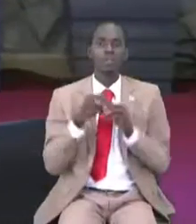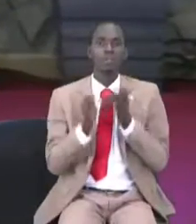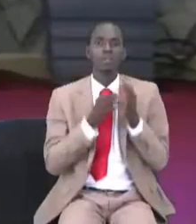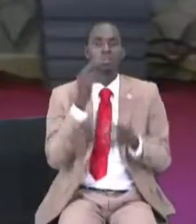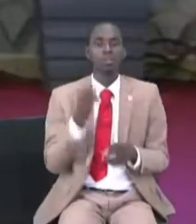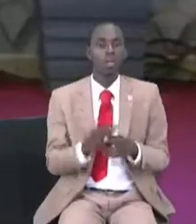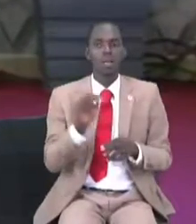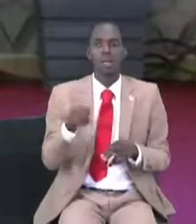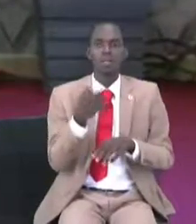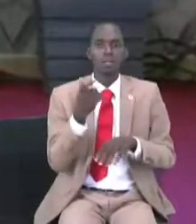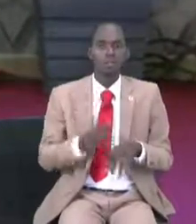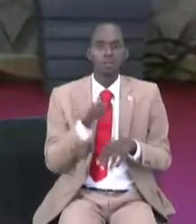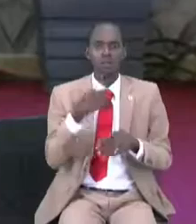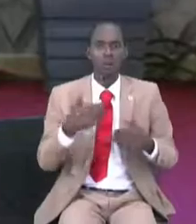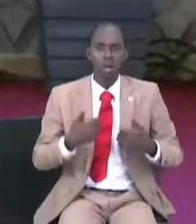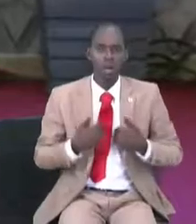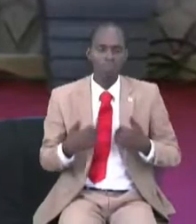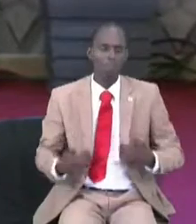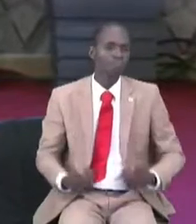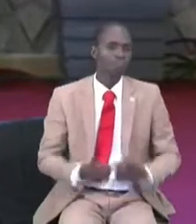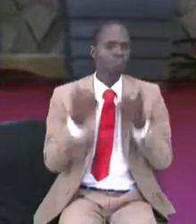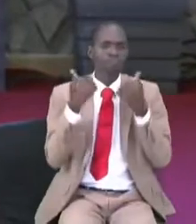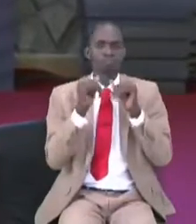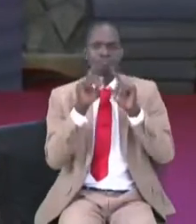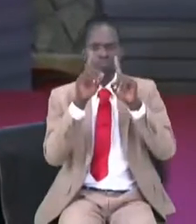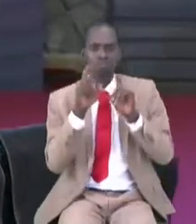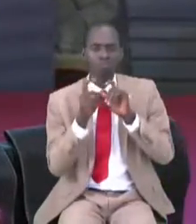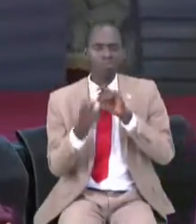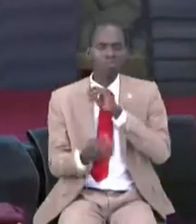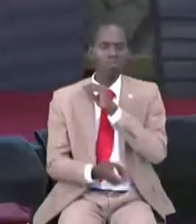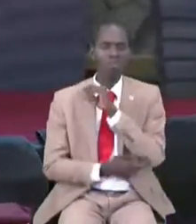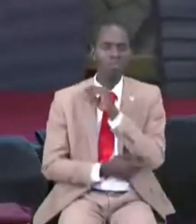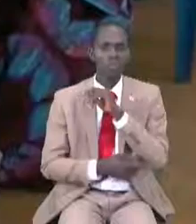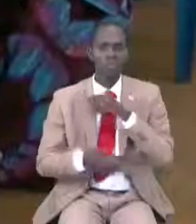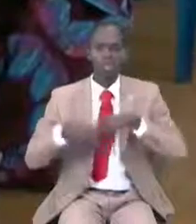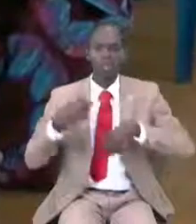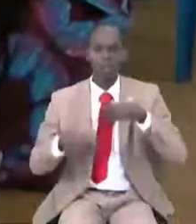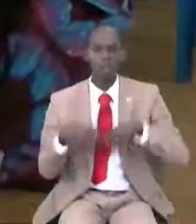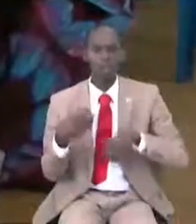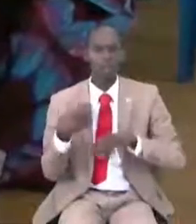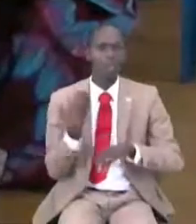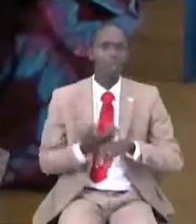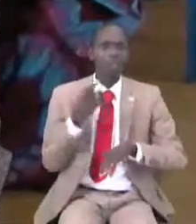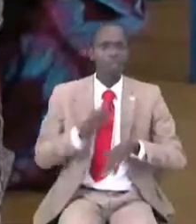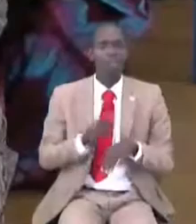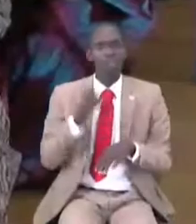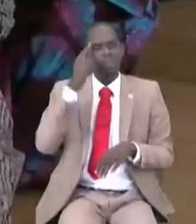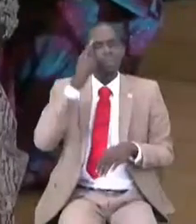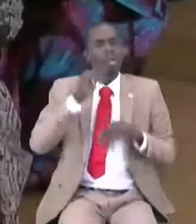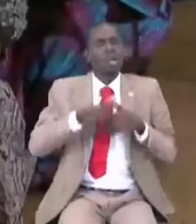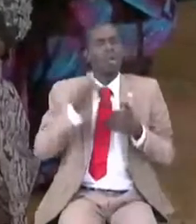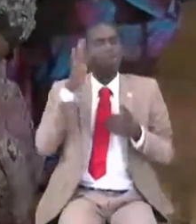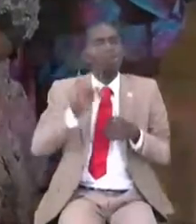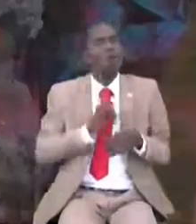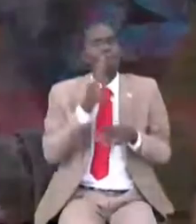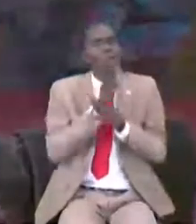aux difficultés, tu dis, comment je vais m'en sortir? Rappelle-toi, Christ prie pour toi. Et Jésus